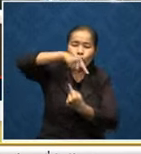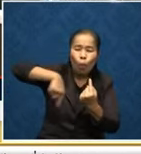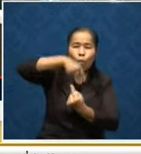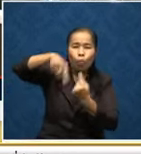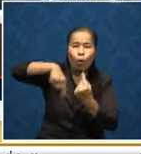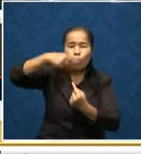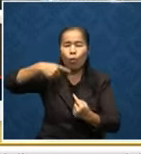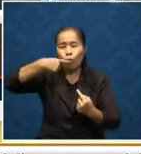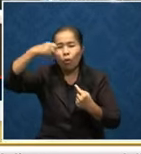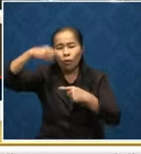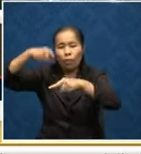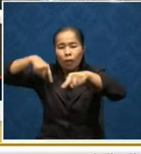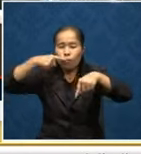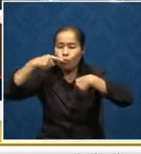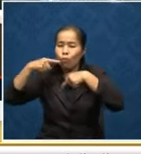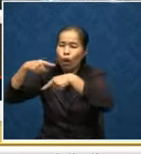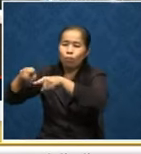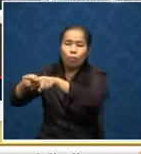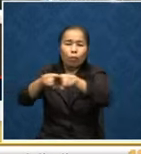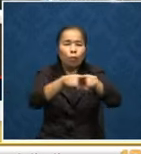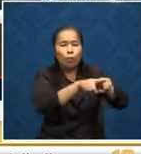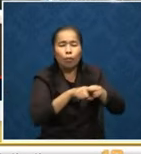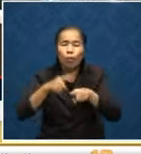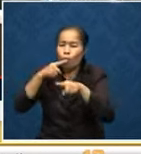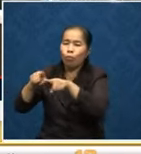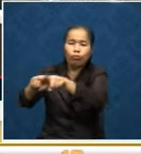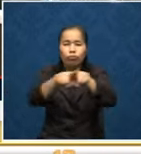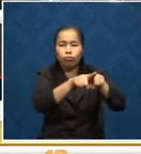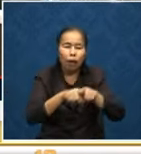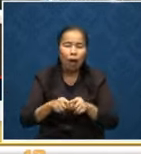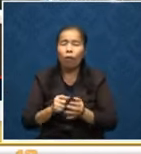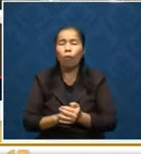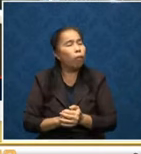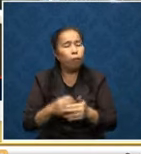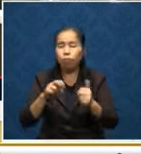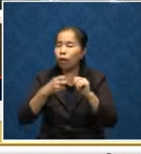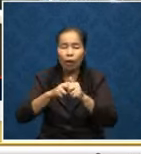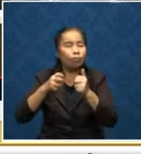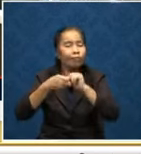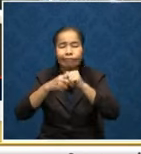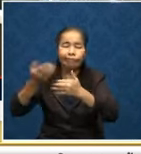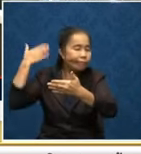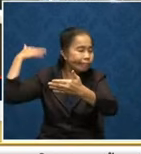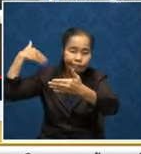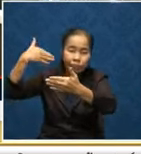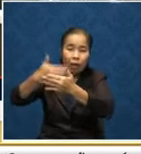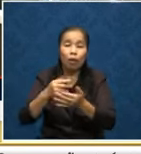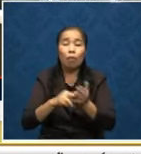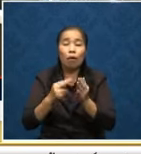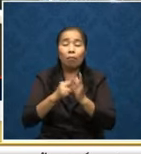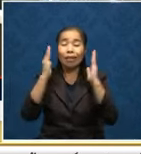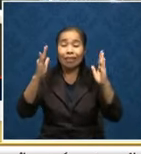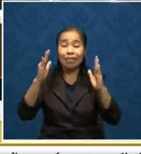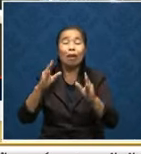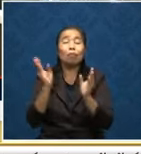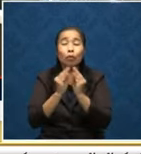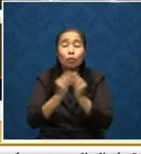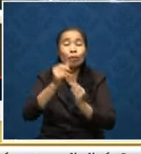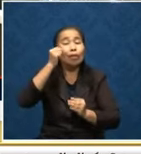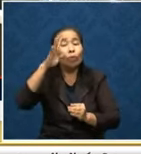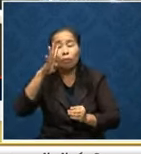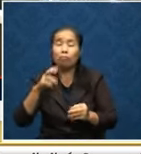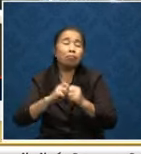ซ้ำซากในที่ประชุมอย่างที่เราเห็นปัญหาในอดีตที่4ปีที่ผ่านมาเนี่ยประชุมสัปดาห์ละ4วันก็ไม่มีประโยชน์อะไร